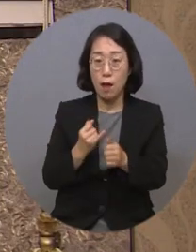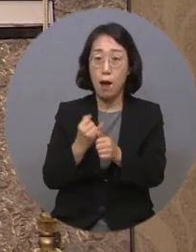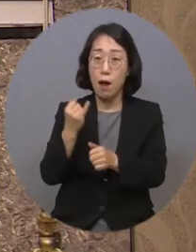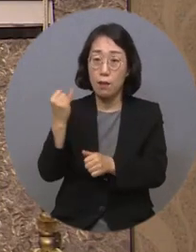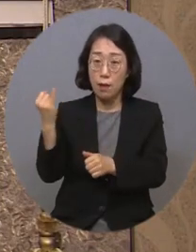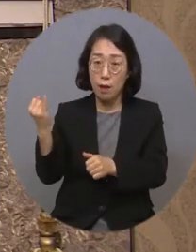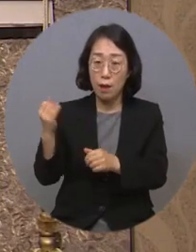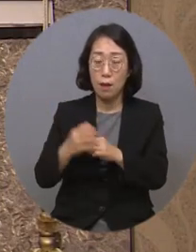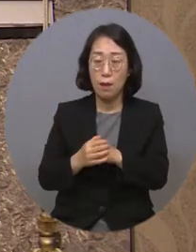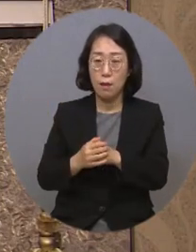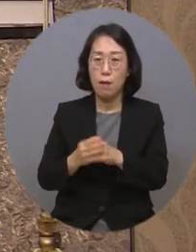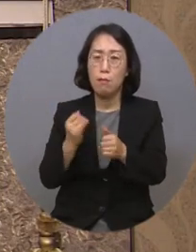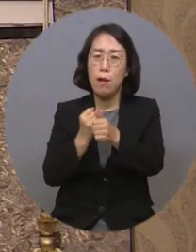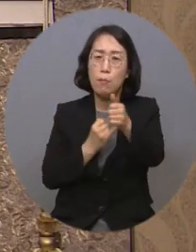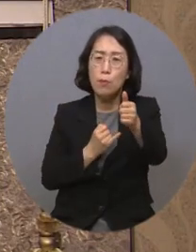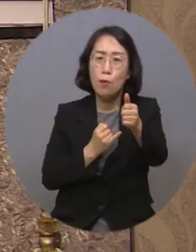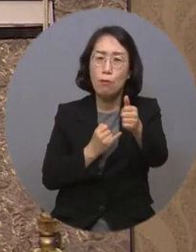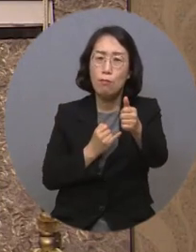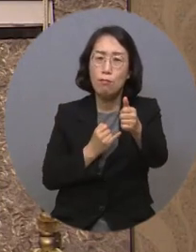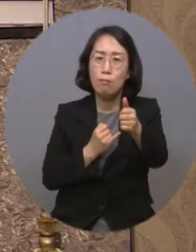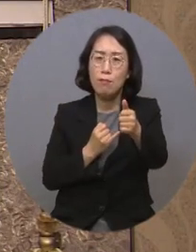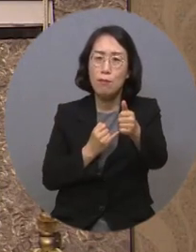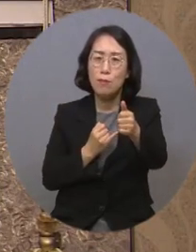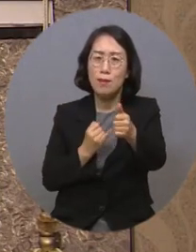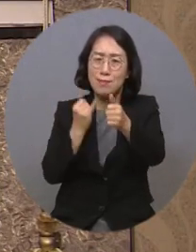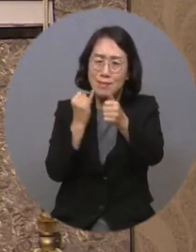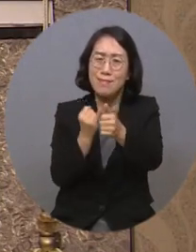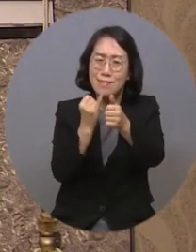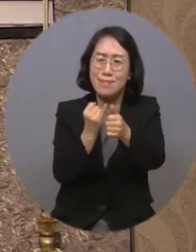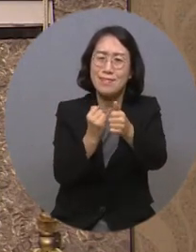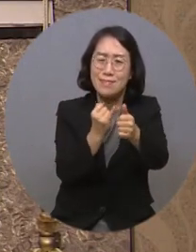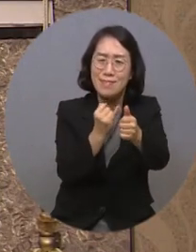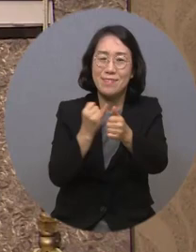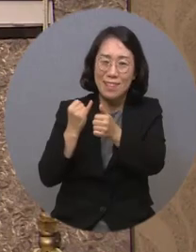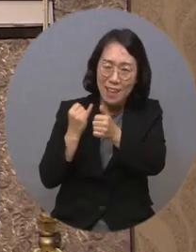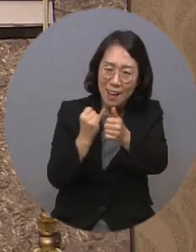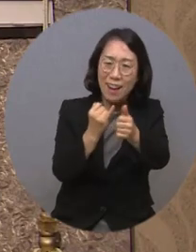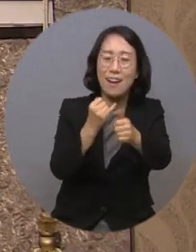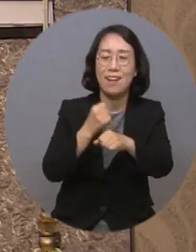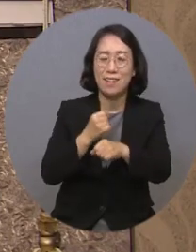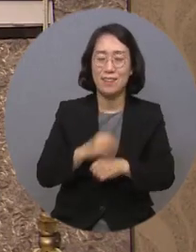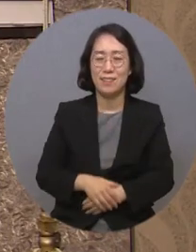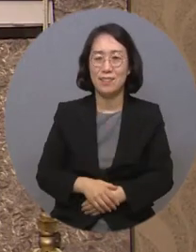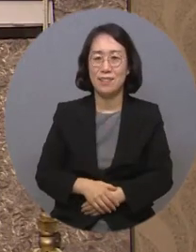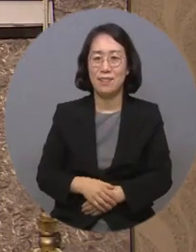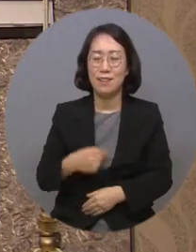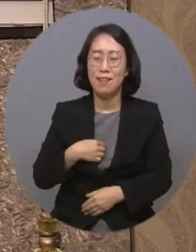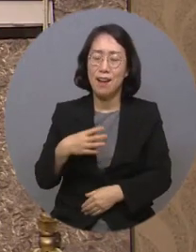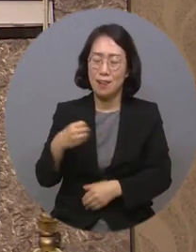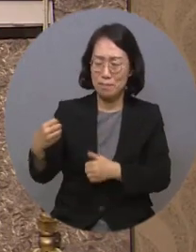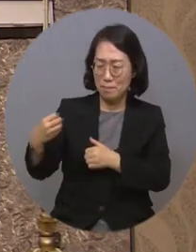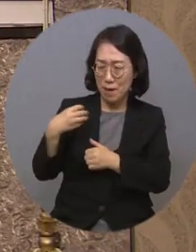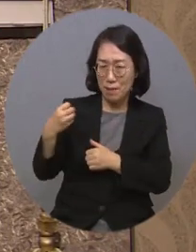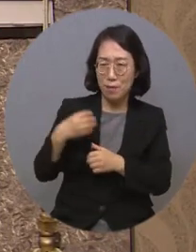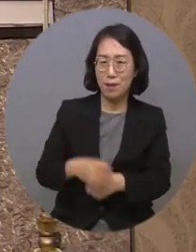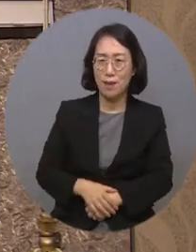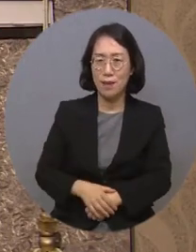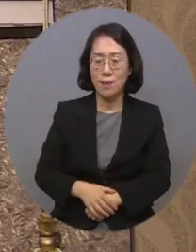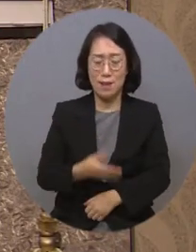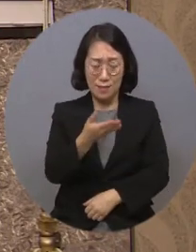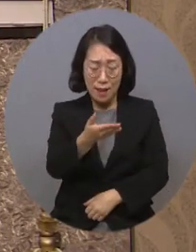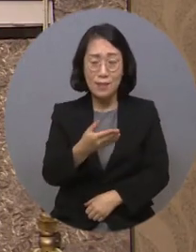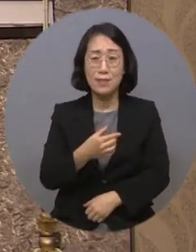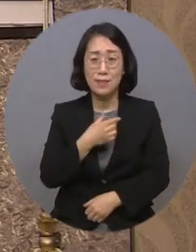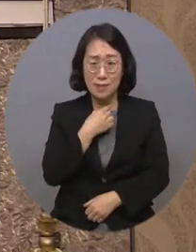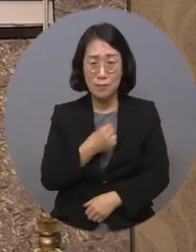아내는 남편 때문에 억지로 끌려온 거예요. 그래서 이제 나는 아내가 힘들 때마다 이제 저에게 하소연을 하죠. 예. 당신은 하고